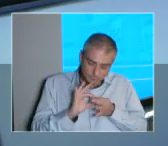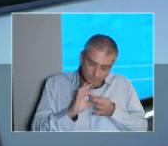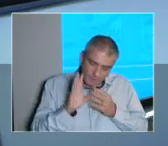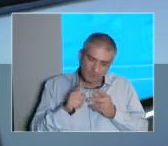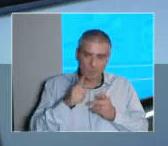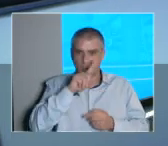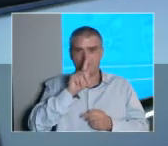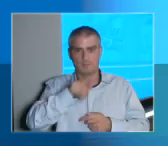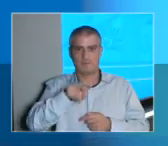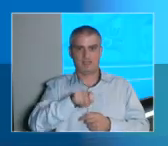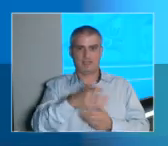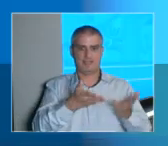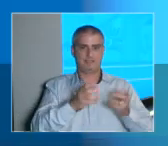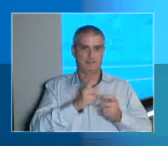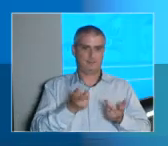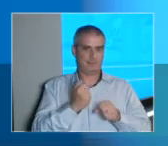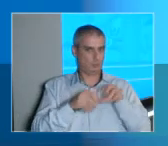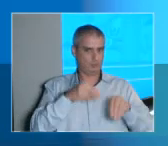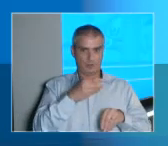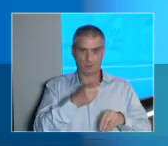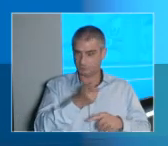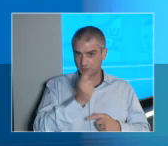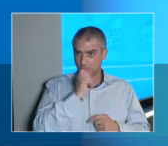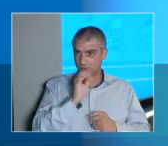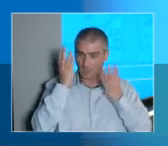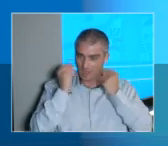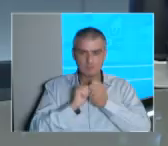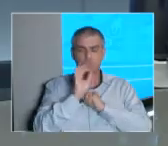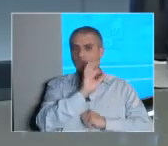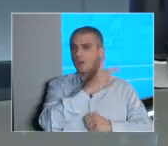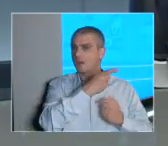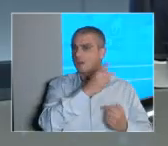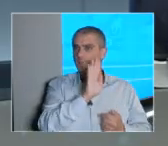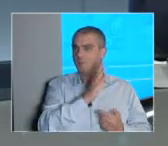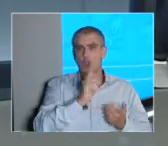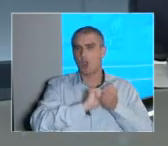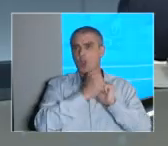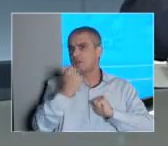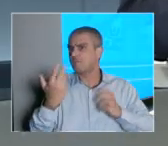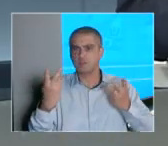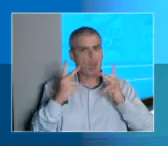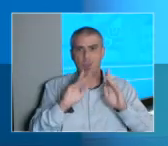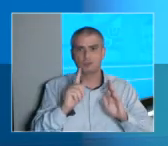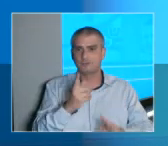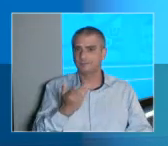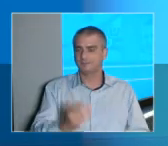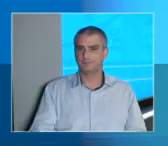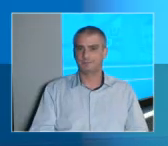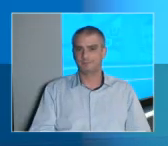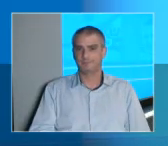אפילו לפיזור הכנסת? זה סוד קסם לחרדים או סוד קסם לימין? זה סוד קסם של נתניהו או סוד קסם לימין בכלל? לא משנה מי יהיה שם.